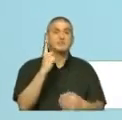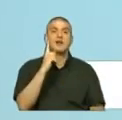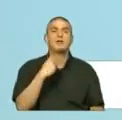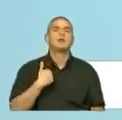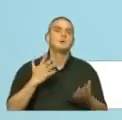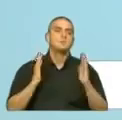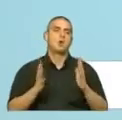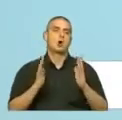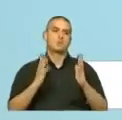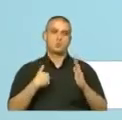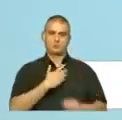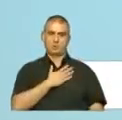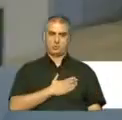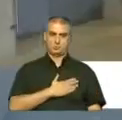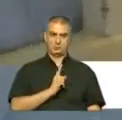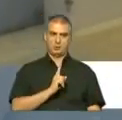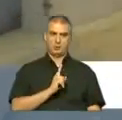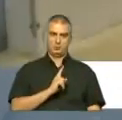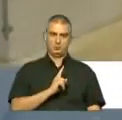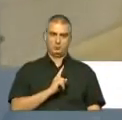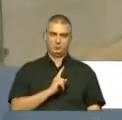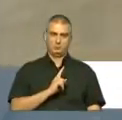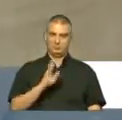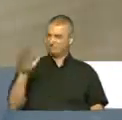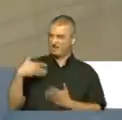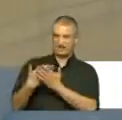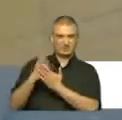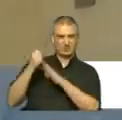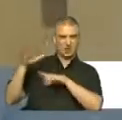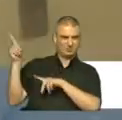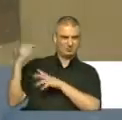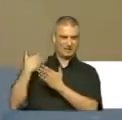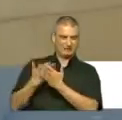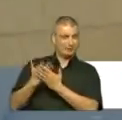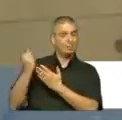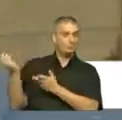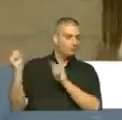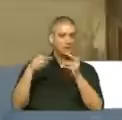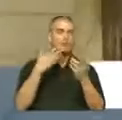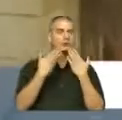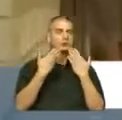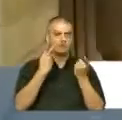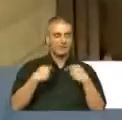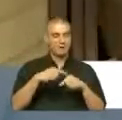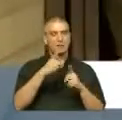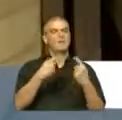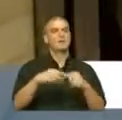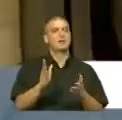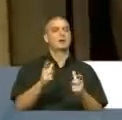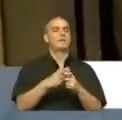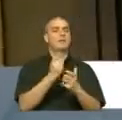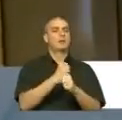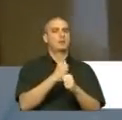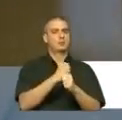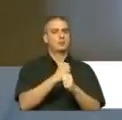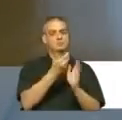מאוד רוצה שאותה הצעה מגונה של ראש הממשלה תגיע לישיבת הוועידה, ושוועידת מפלגת העבודה